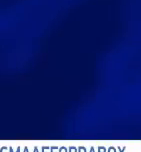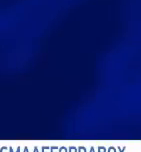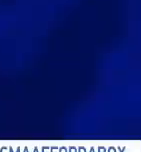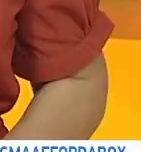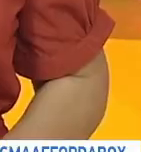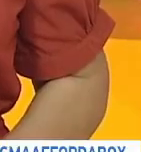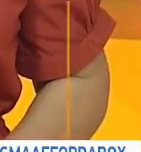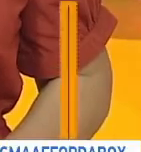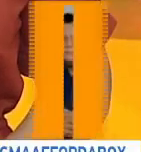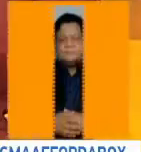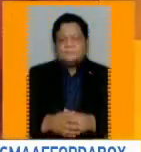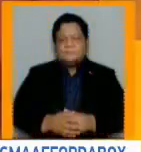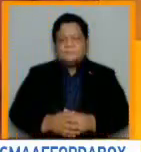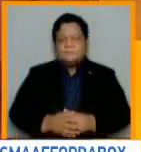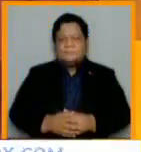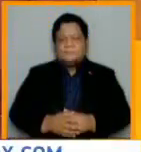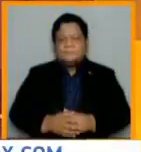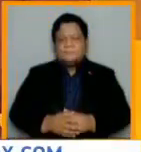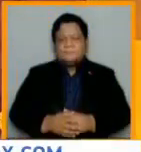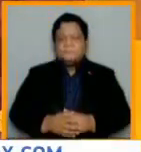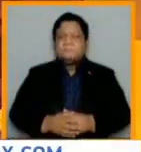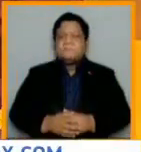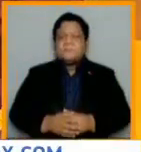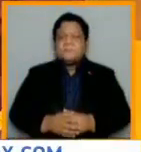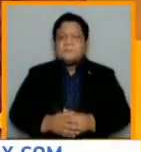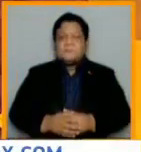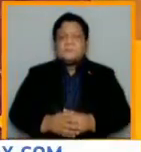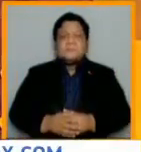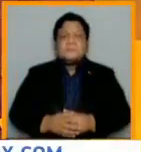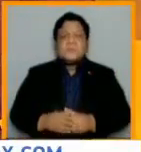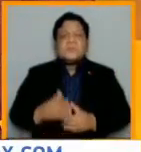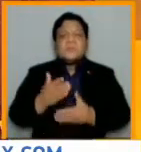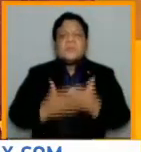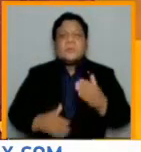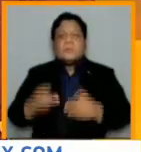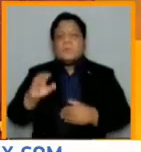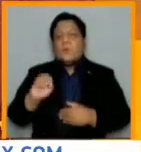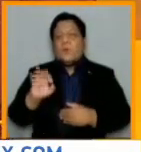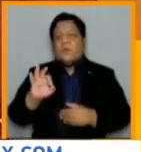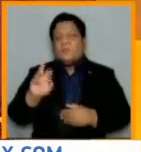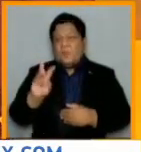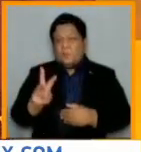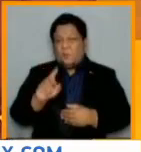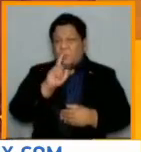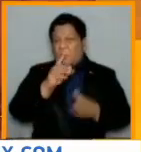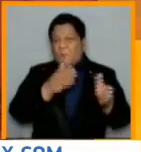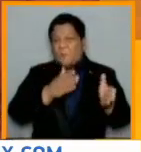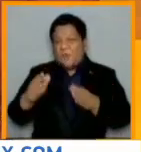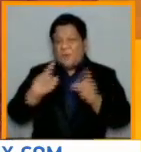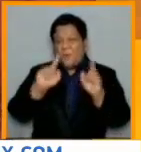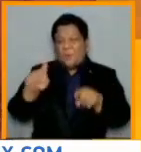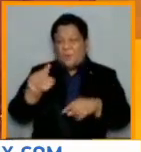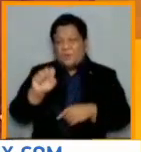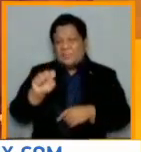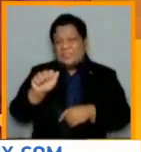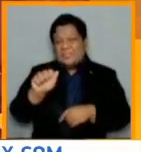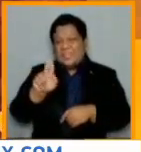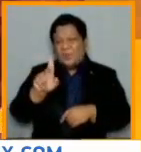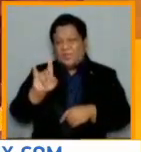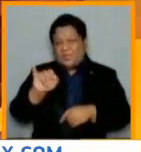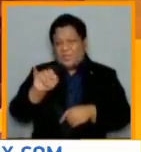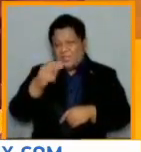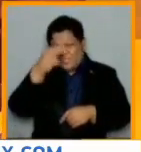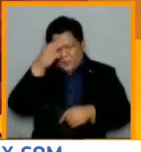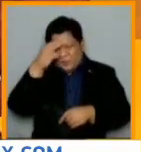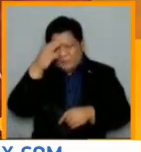nasawi. Umaaray na ang ilang OFW pa Saudi Arabia dahil sa ilang buwan ng deployment man na ipinatutupad ng gobyerno. May unang